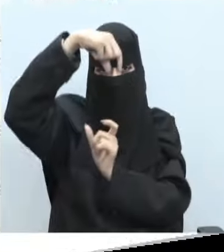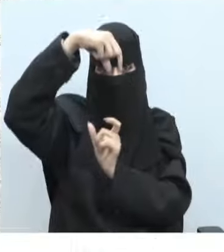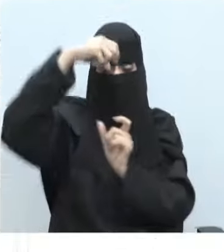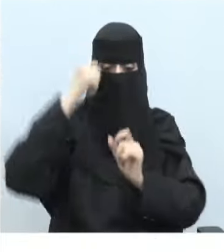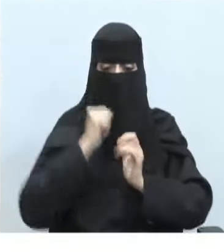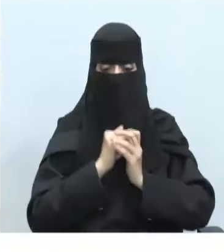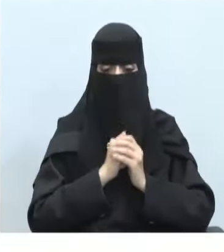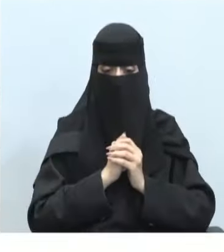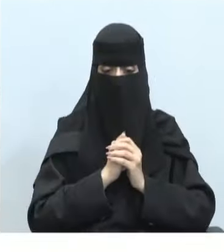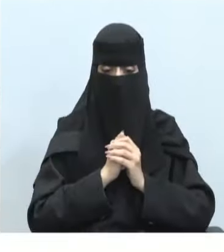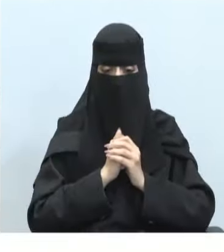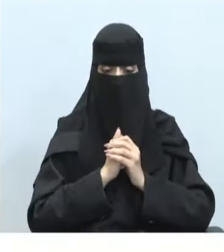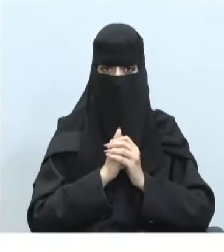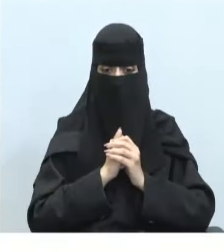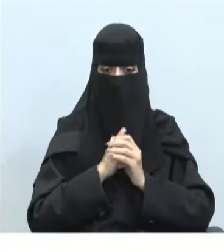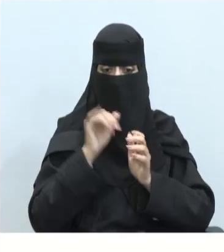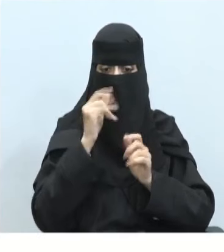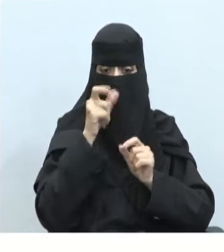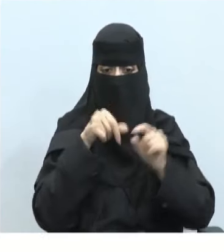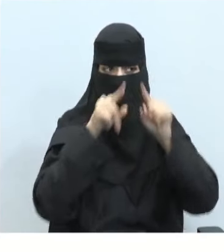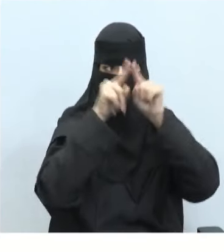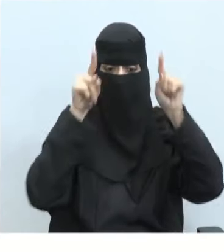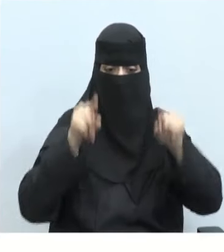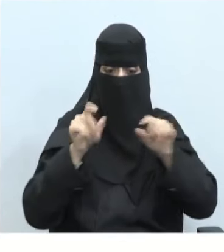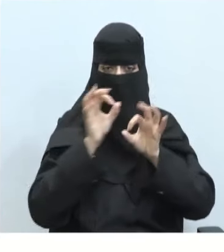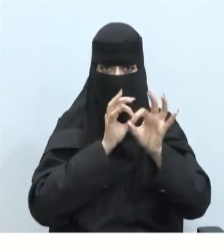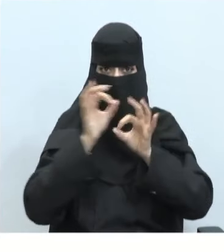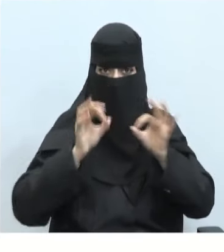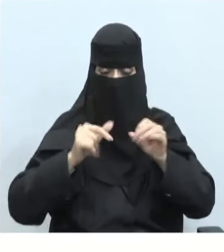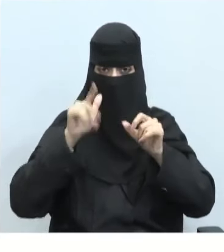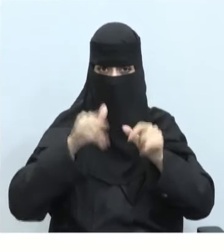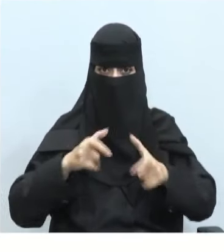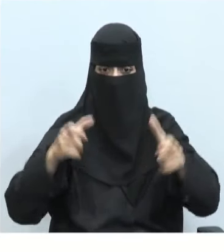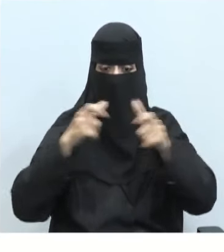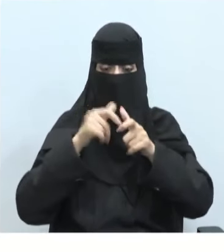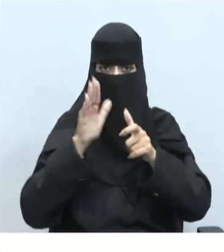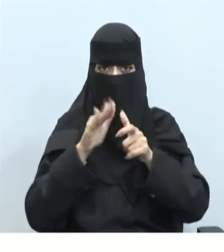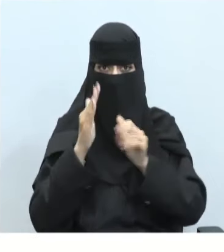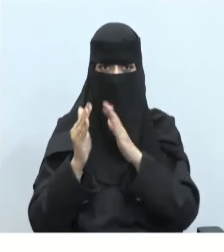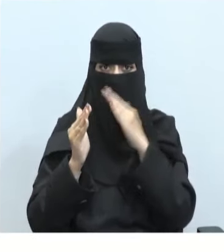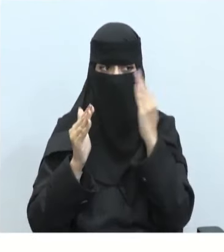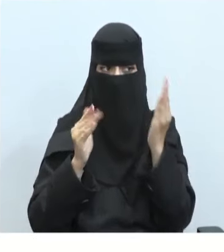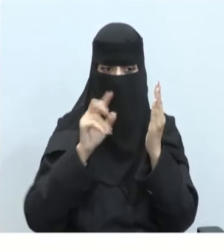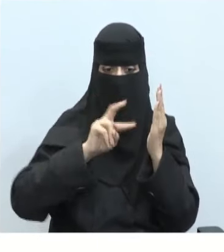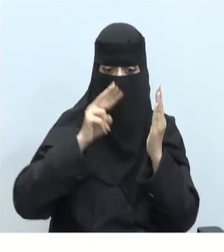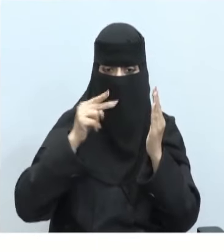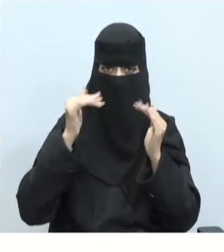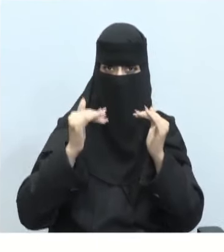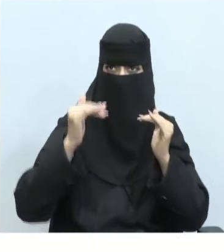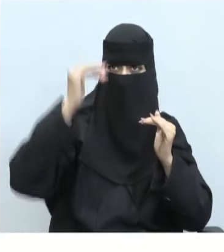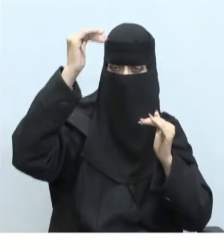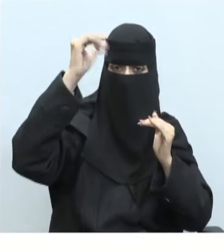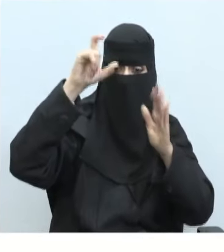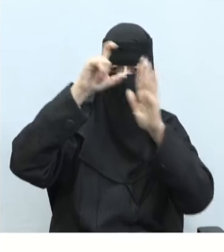فيها عفوا من ع ته التبويب تخطيط وفي مجموعه محاذاه اضغط فوق اتجاه